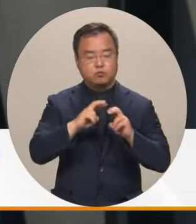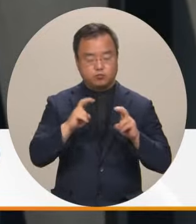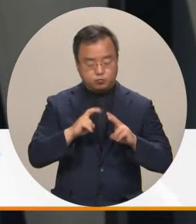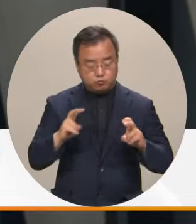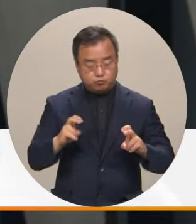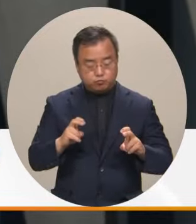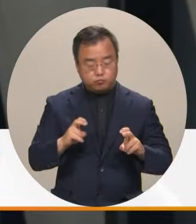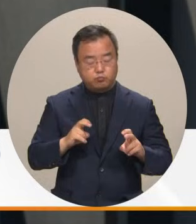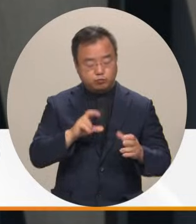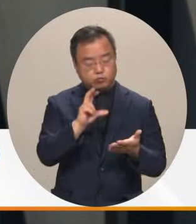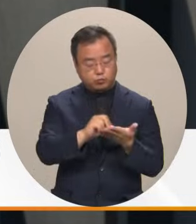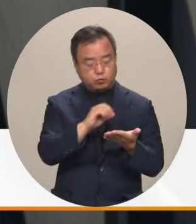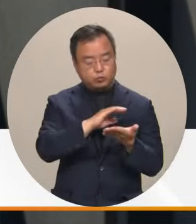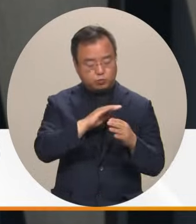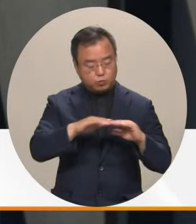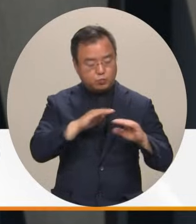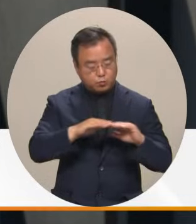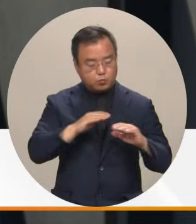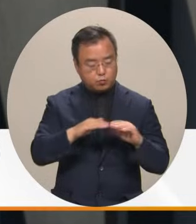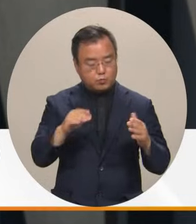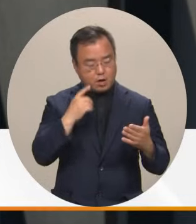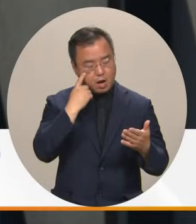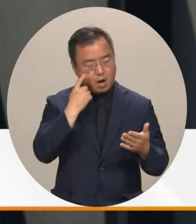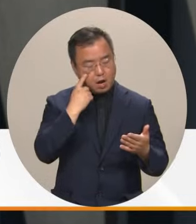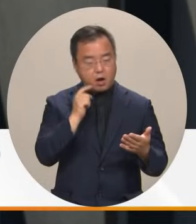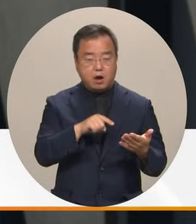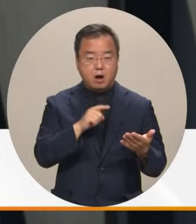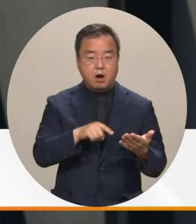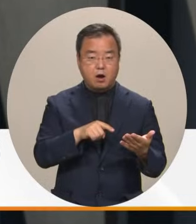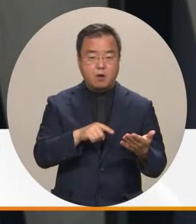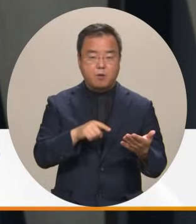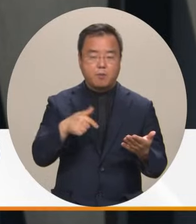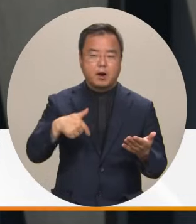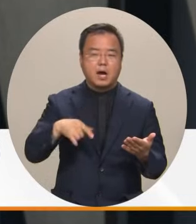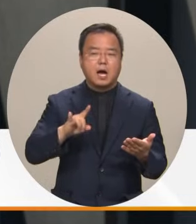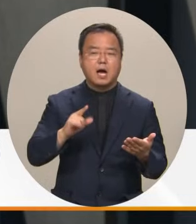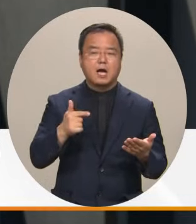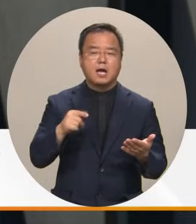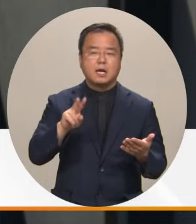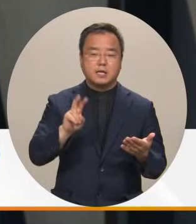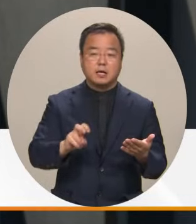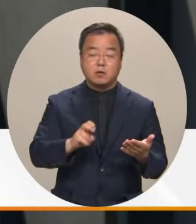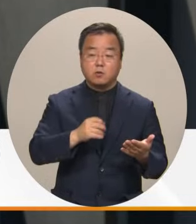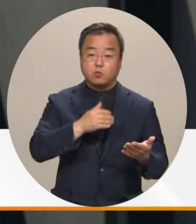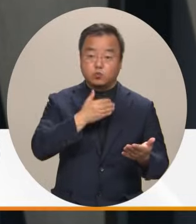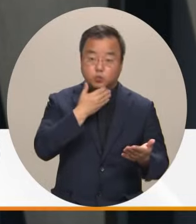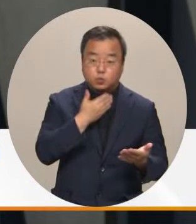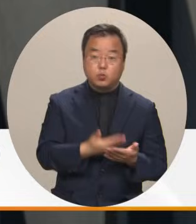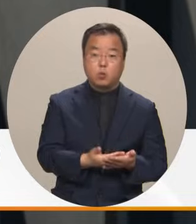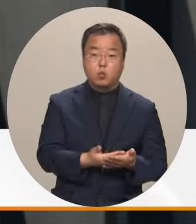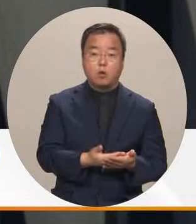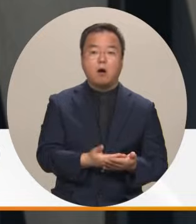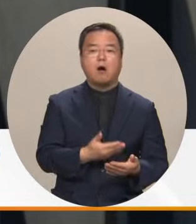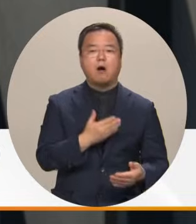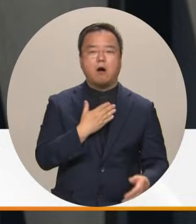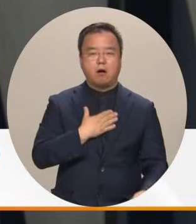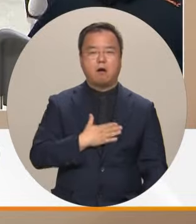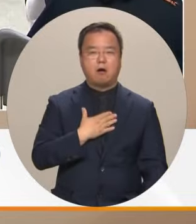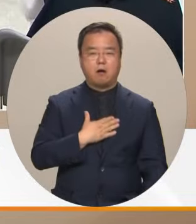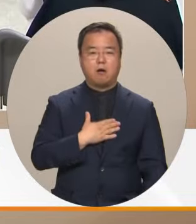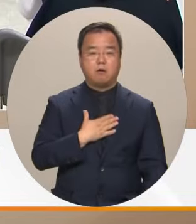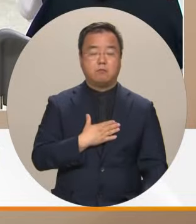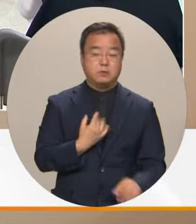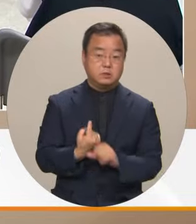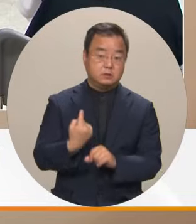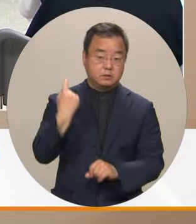잖아요 풀면서 분석을 하는데요 아 개념이 이렇게 중요할 수도 있구나를 어 다른 뭐